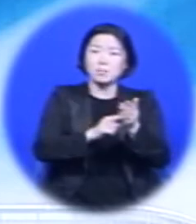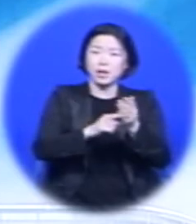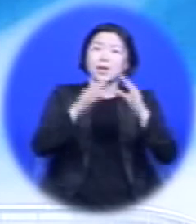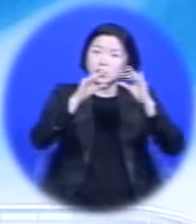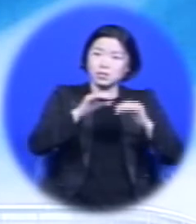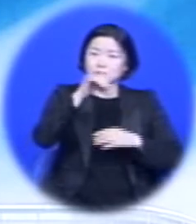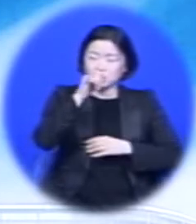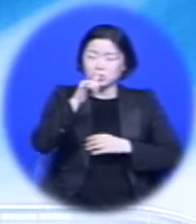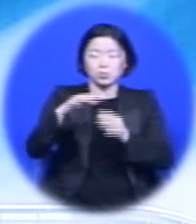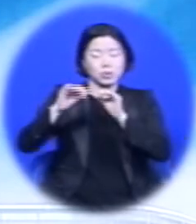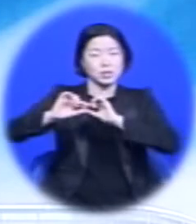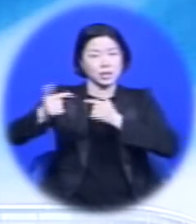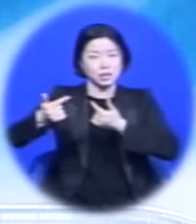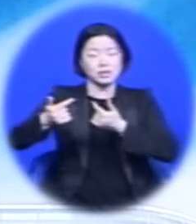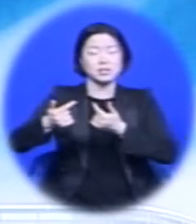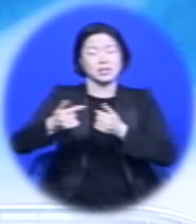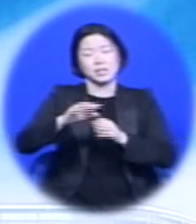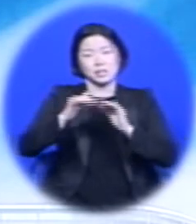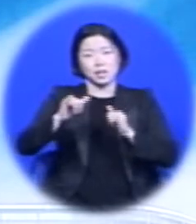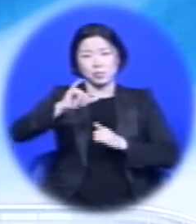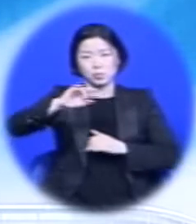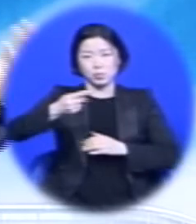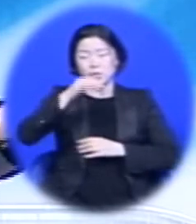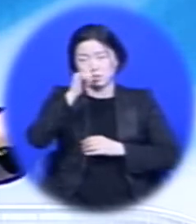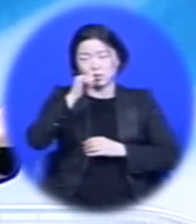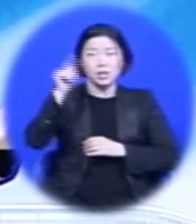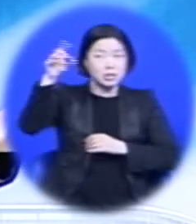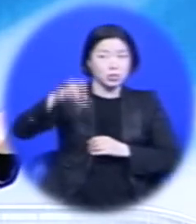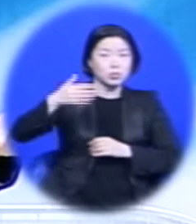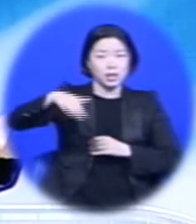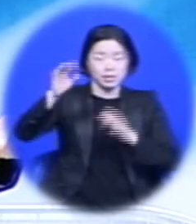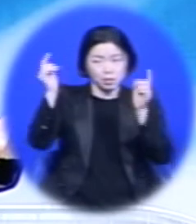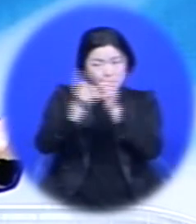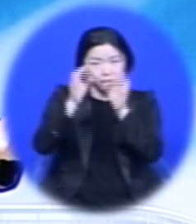마음에 안 드는 사람도 있을 거예요, 교회 안에. 천국에 가서 만나보세요.